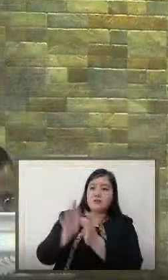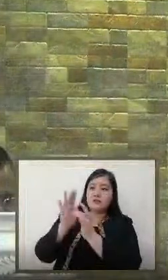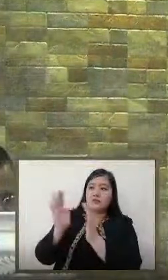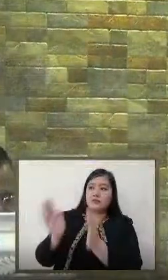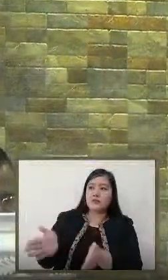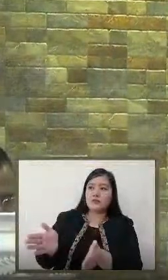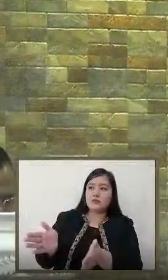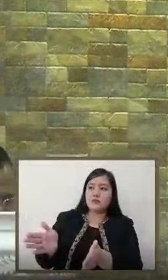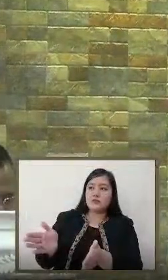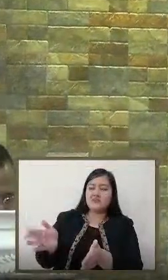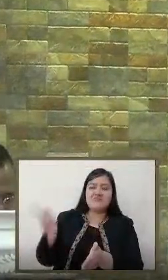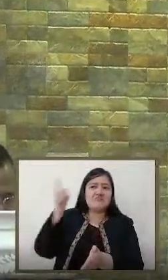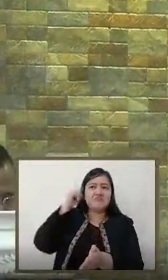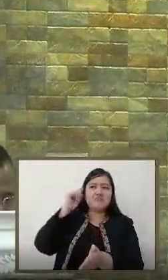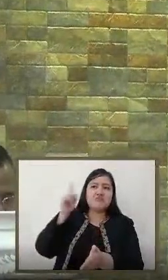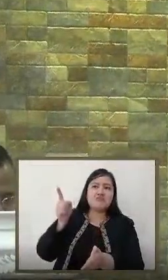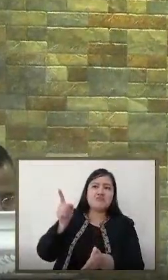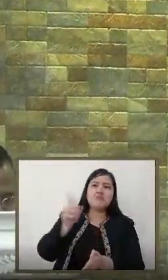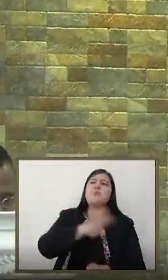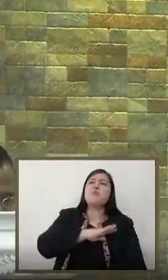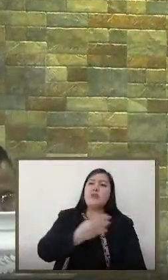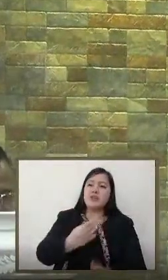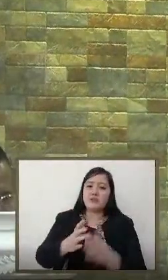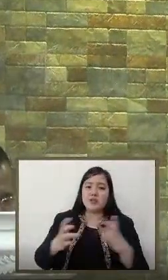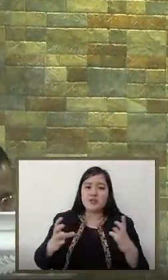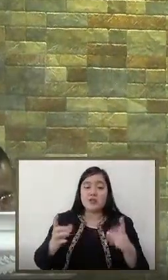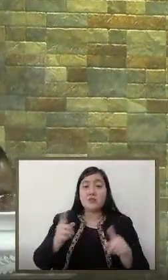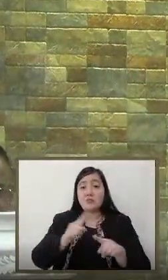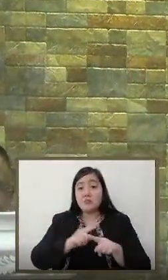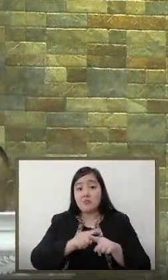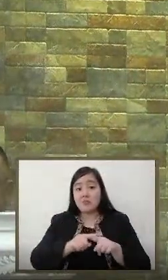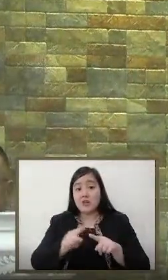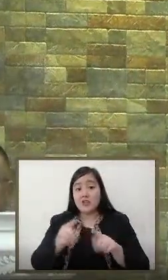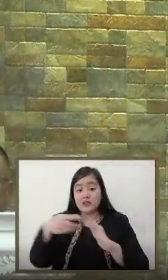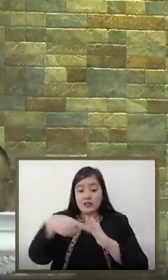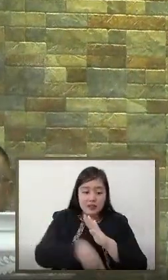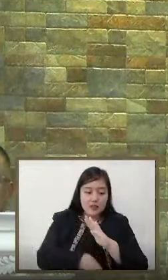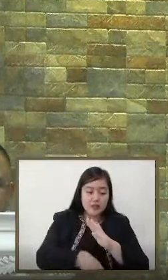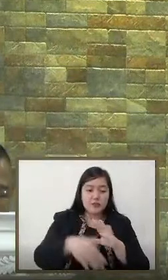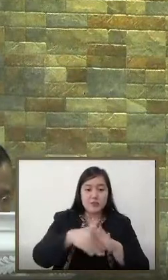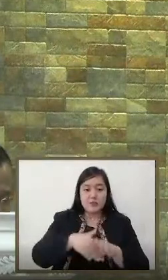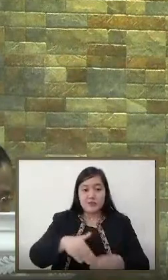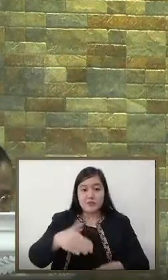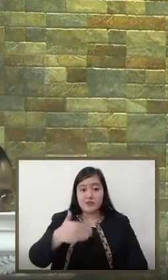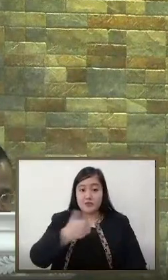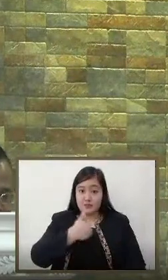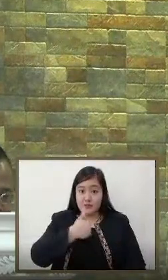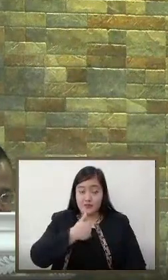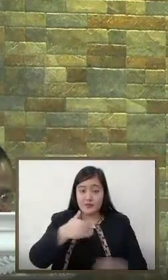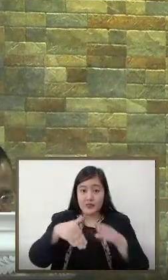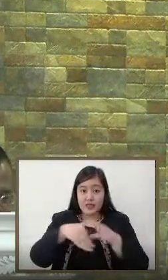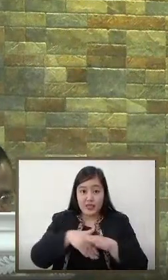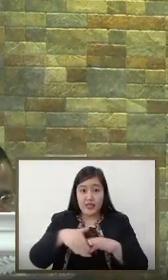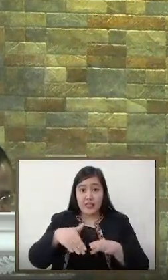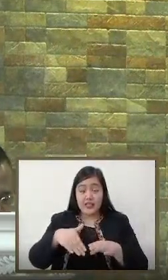brave, but sa loob is, ano yun? Marupok. Di ba